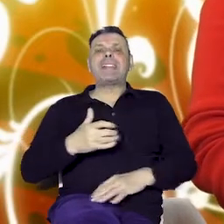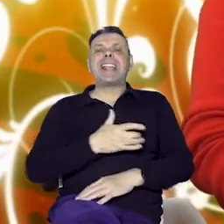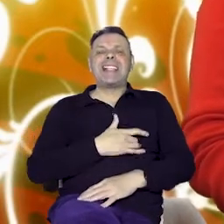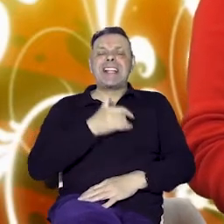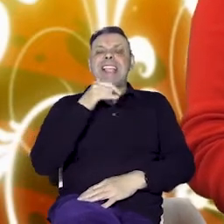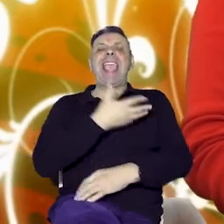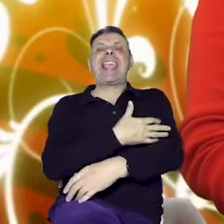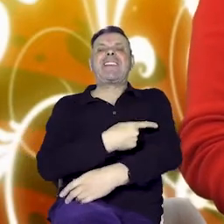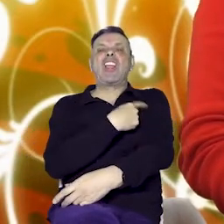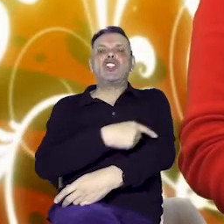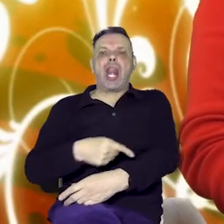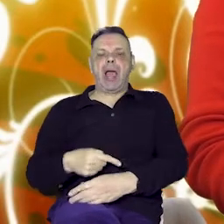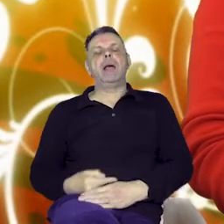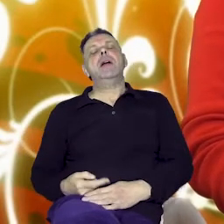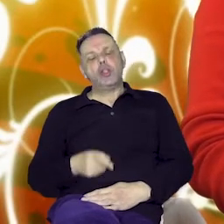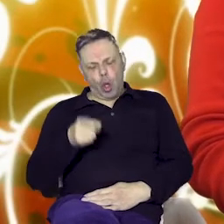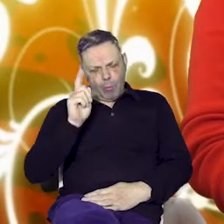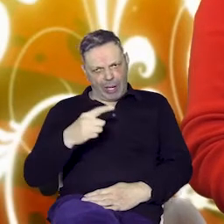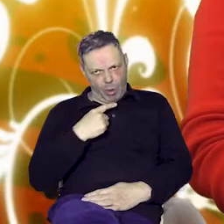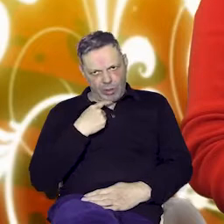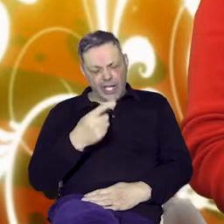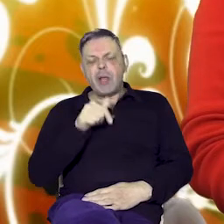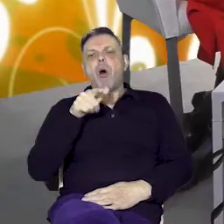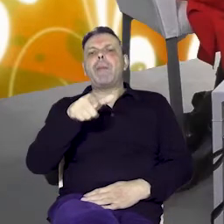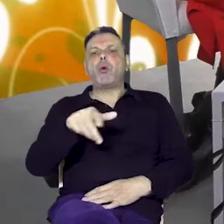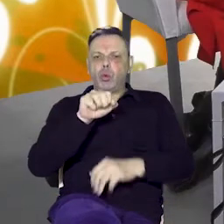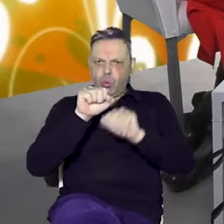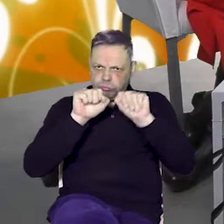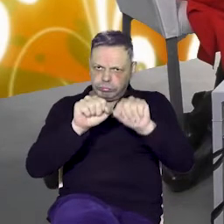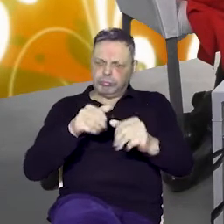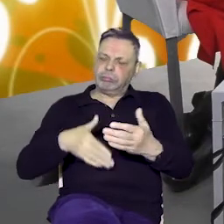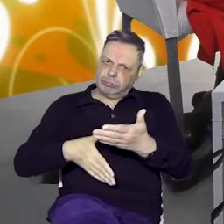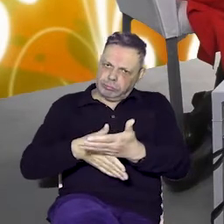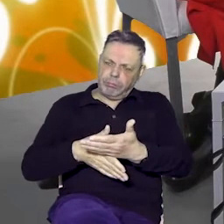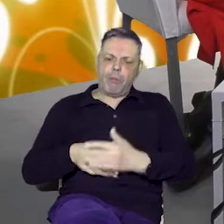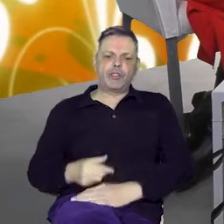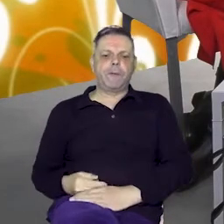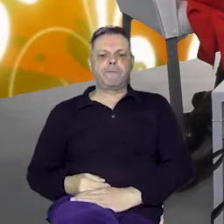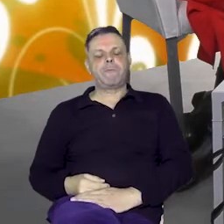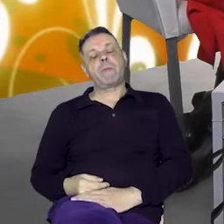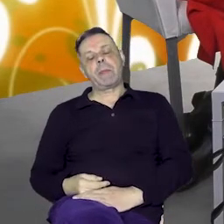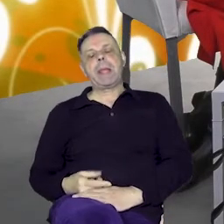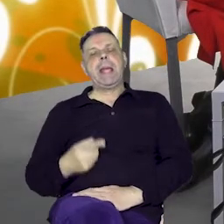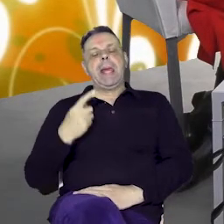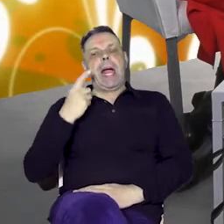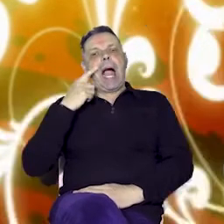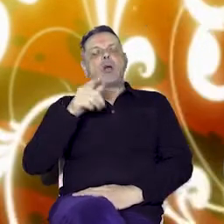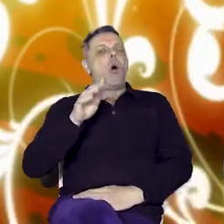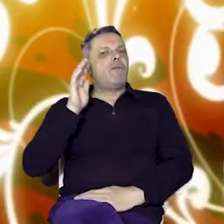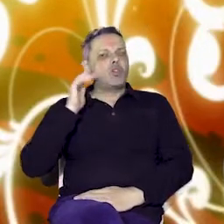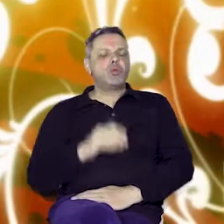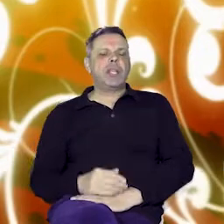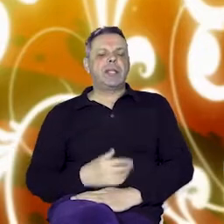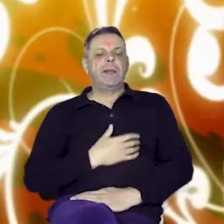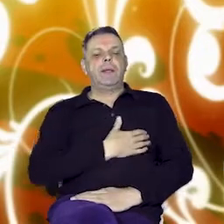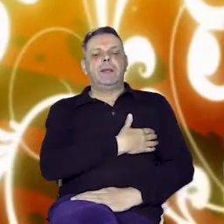To je ono na što mi moramo djelovati. Da. E pa, dragi moji, ako ovo slušate, a slušate, ja znam da slušate, pa dajte